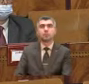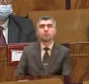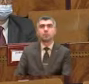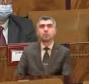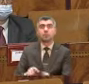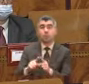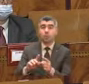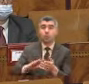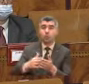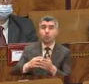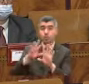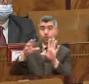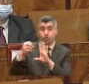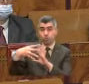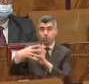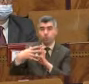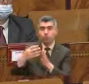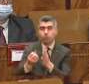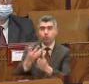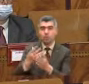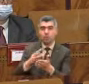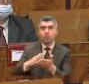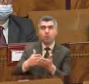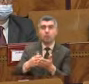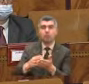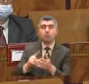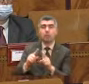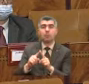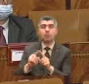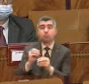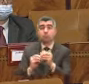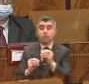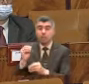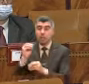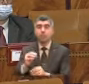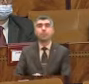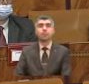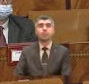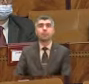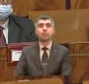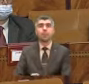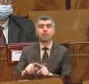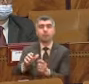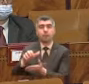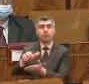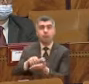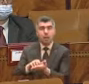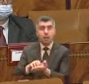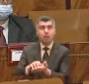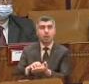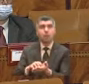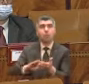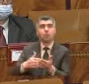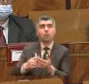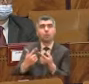الاستثمار في هذه الطاقات المتجدده فهو جد مكلف، خصوصا فاش كيتعلق الامر يعني في المجال الفلاحي بان الثقوب